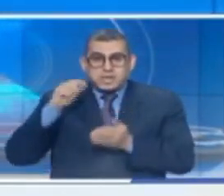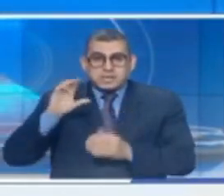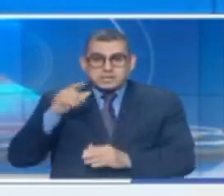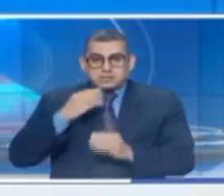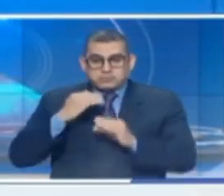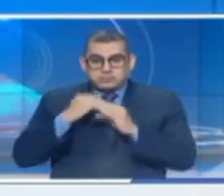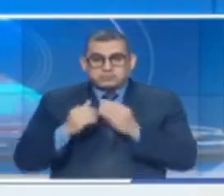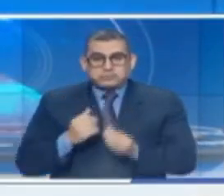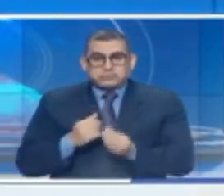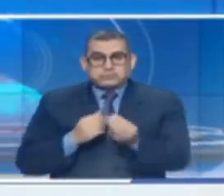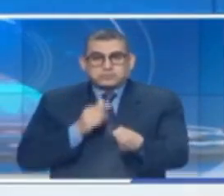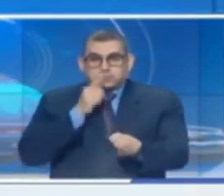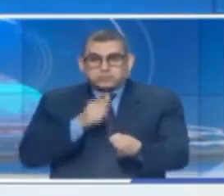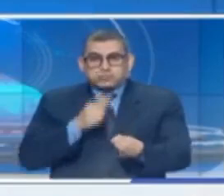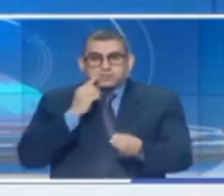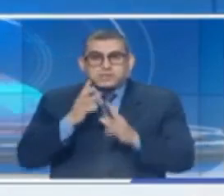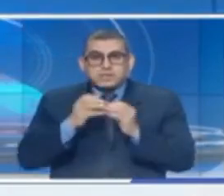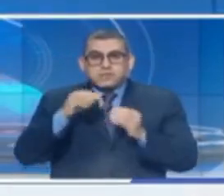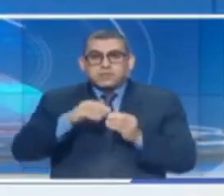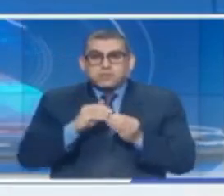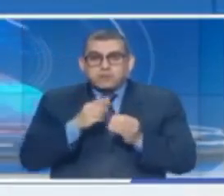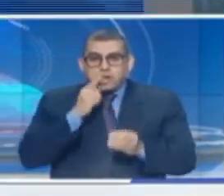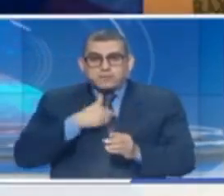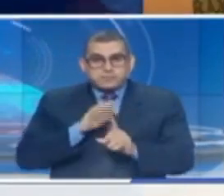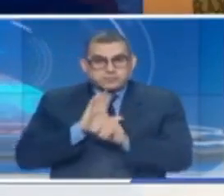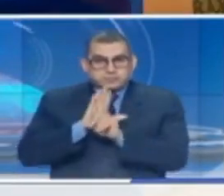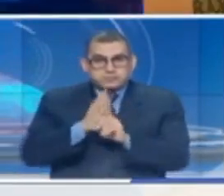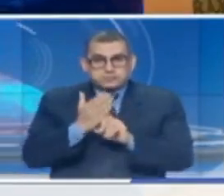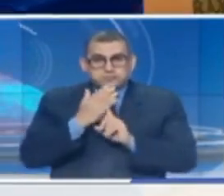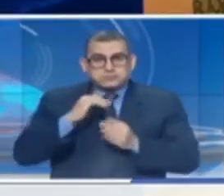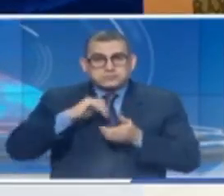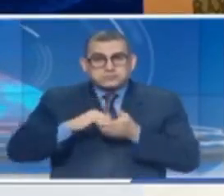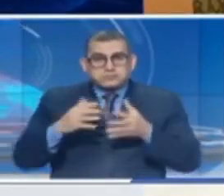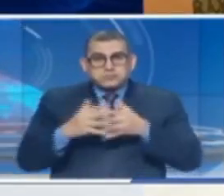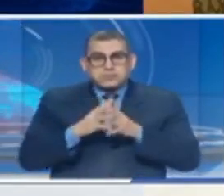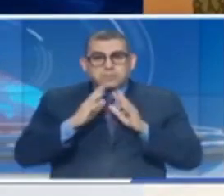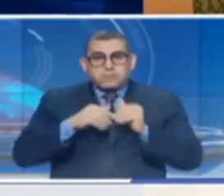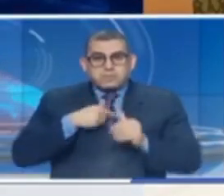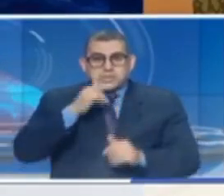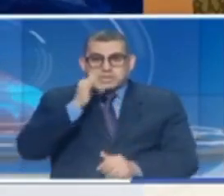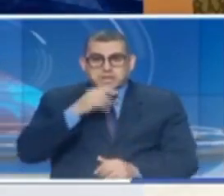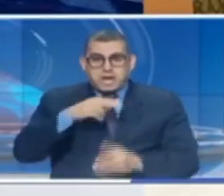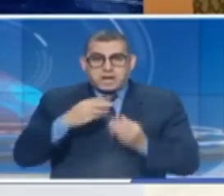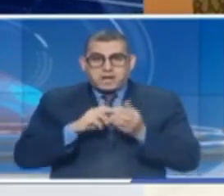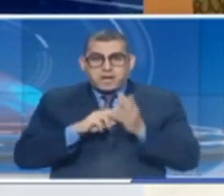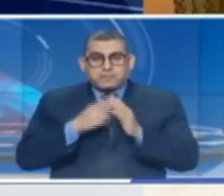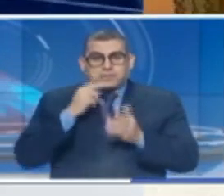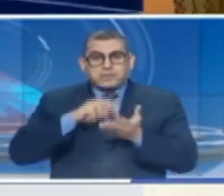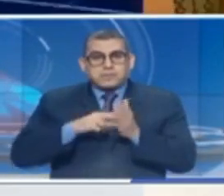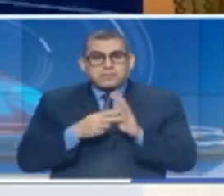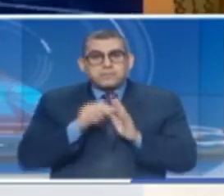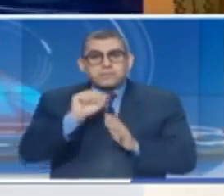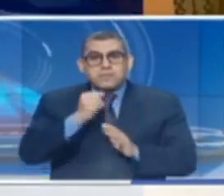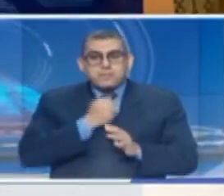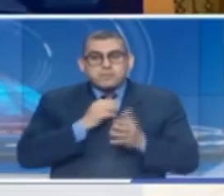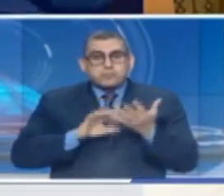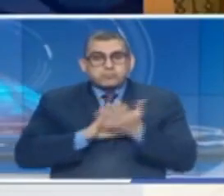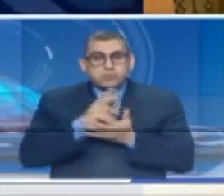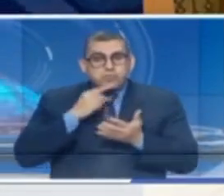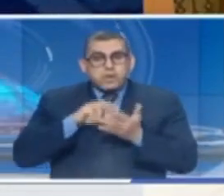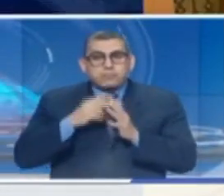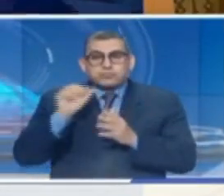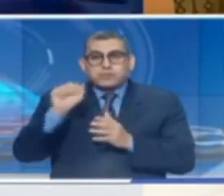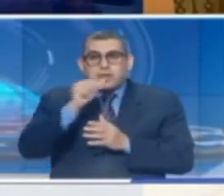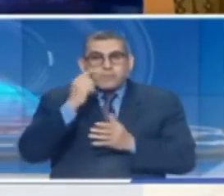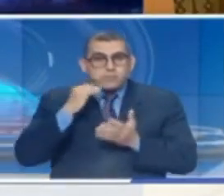عبد الفتاح السيسي. تناولت الرساله سبل تدعيم العلاقات الثنائيه بين البلدين فضلا عن القضايا والموضوعات محل الاهتمام